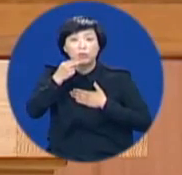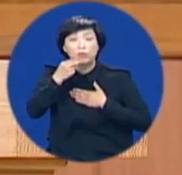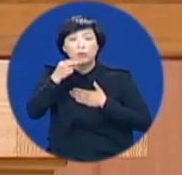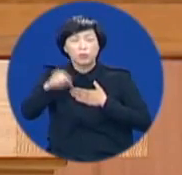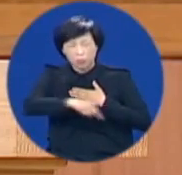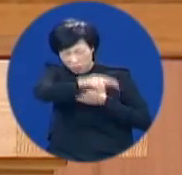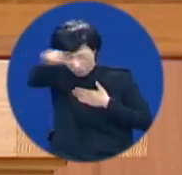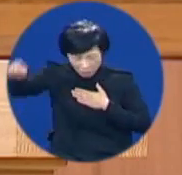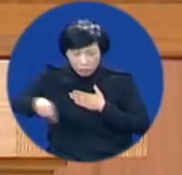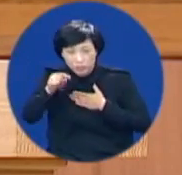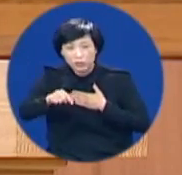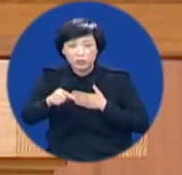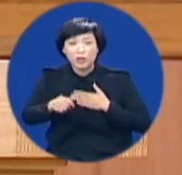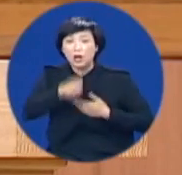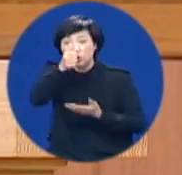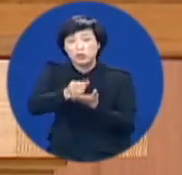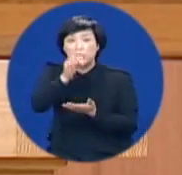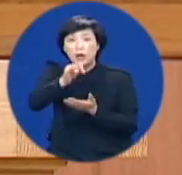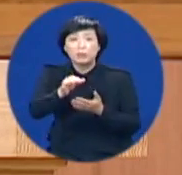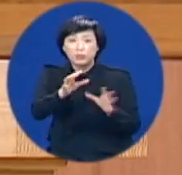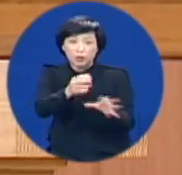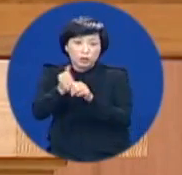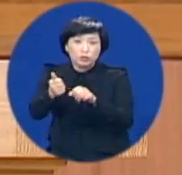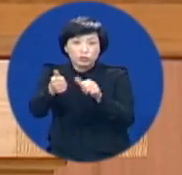이게 다 죄값으로 죽으면 지옥 가야 돼요.